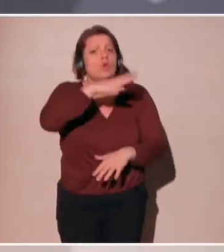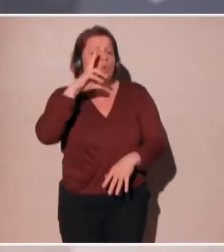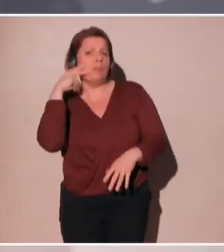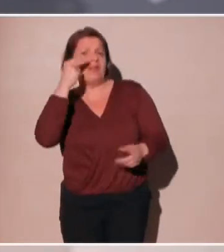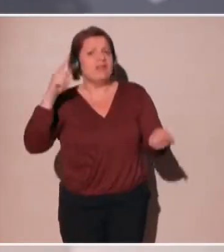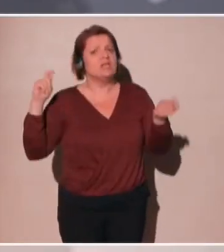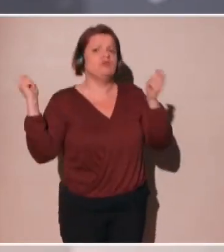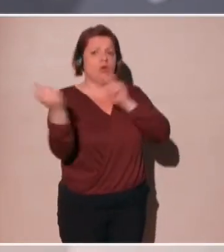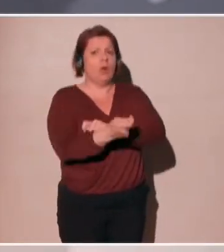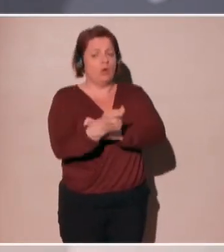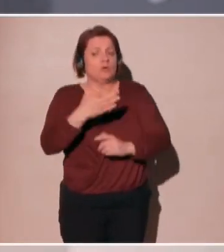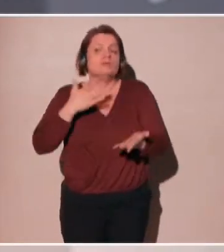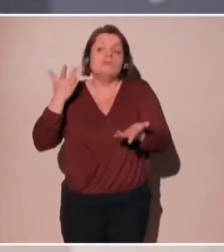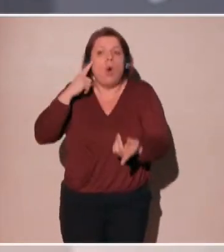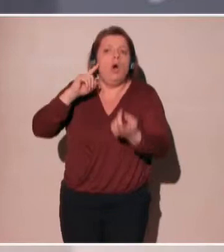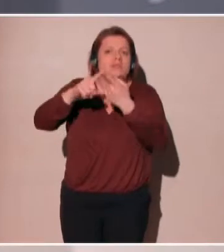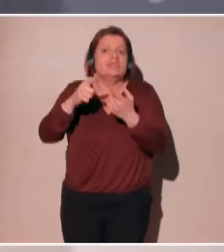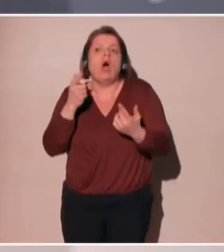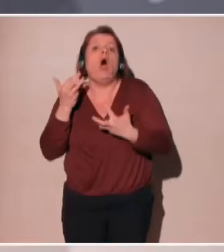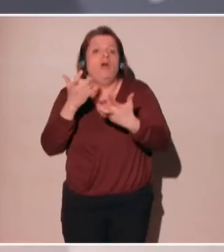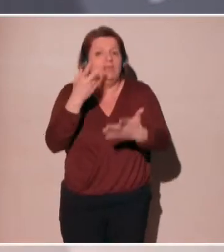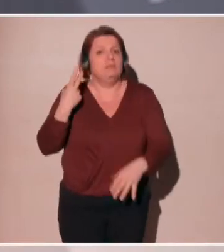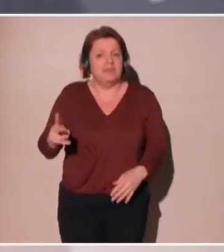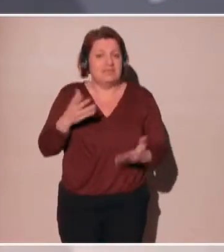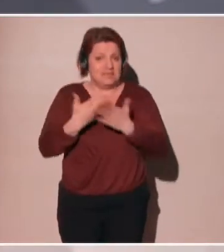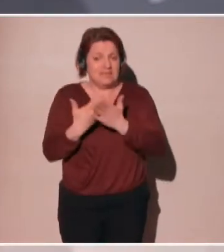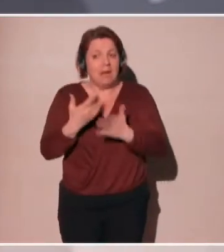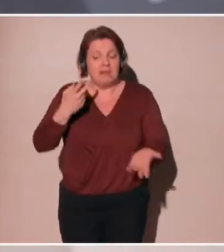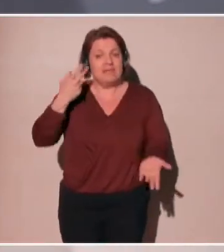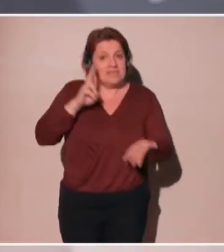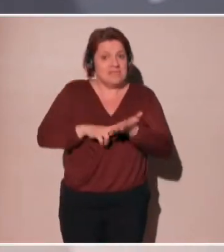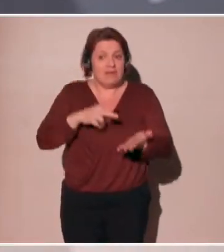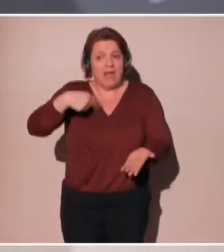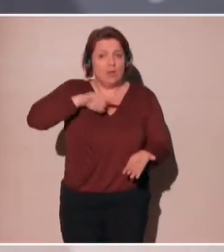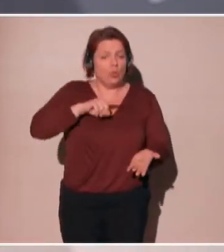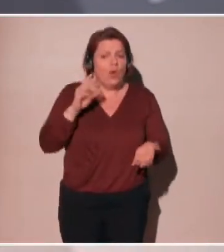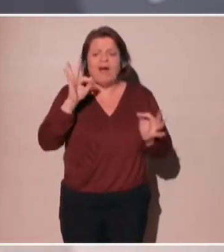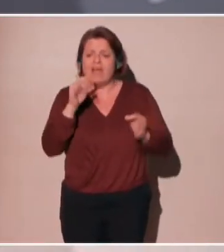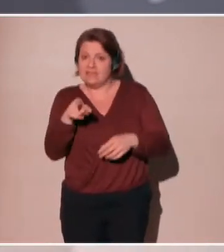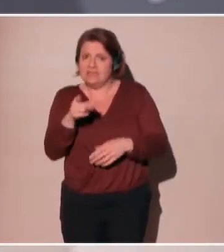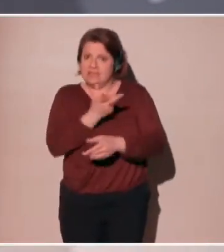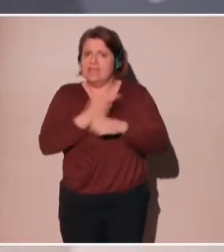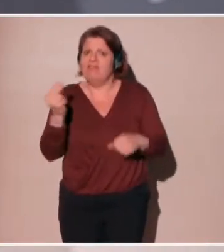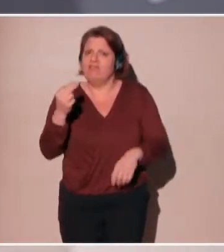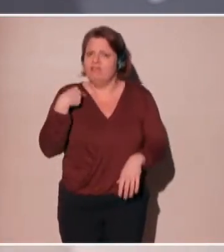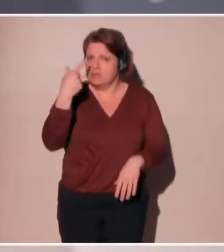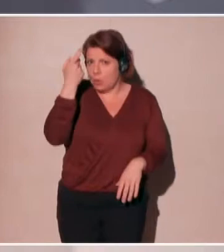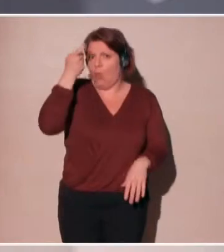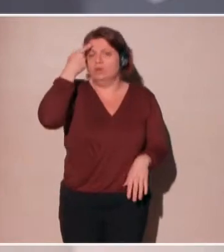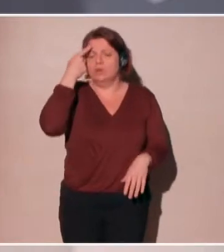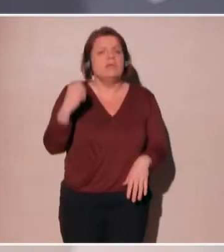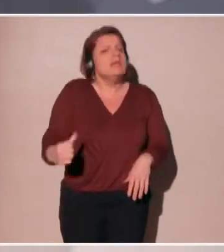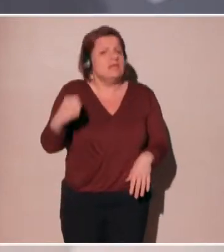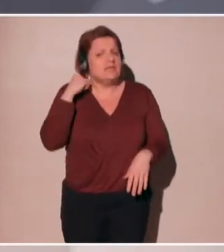on a tous conscience de la gravité de cette réalité. Hier, notamment, nous avons